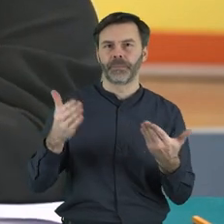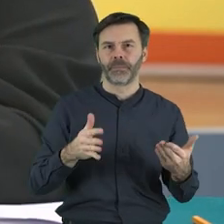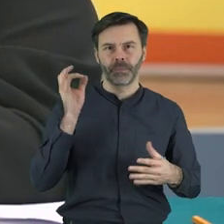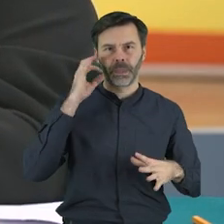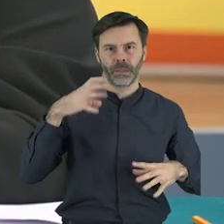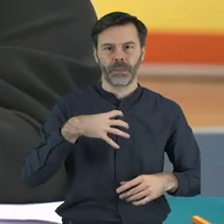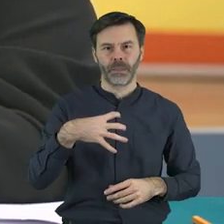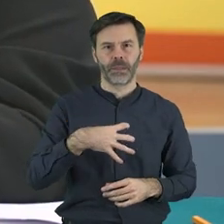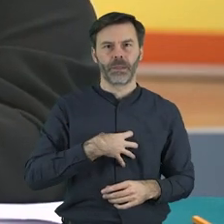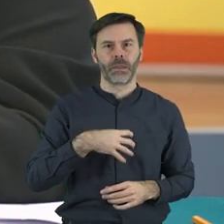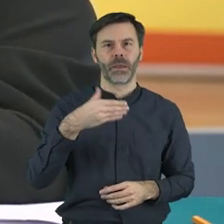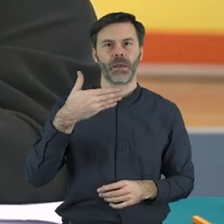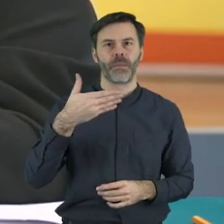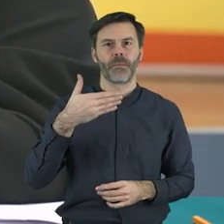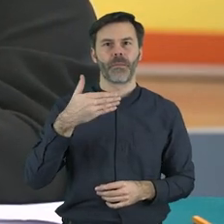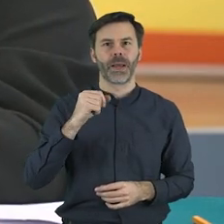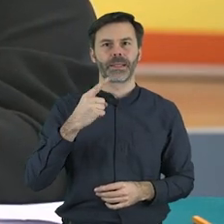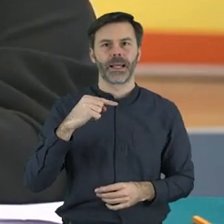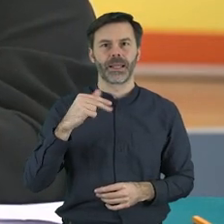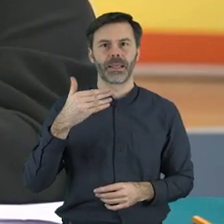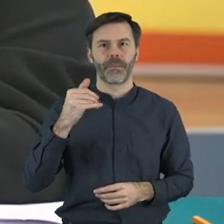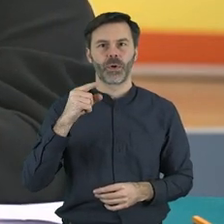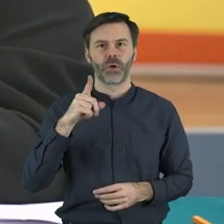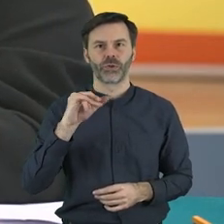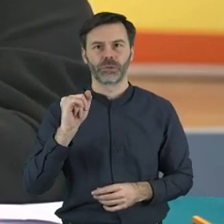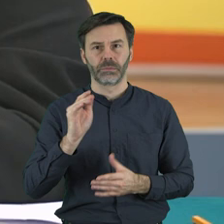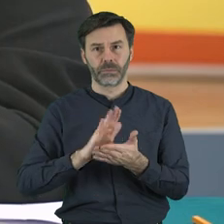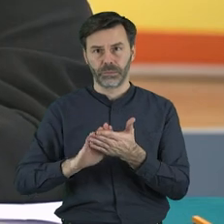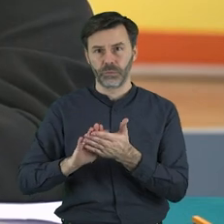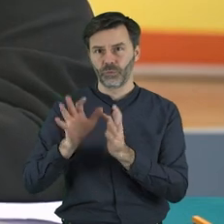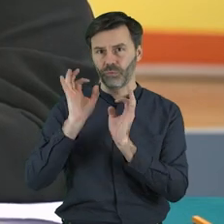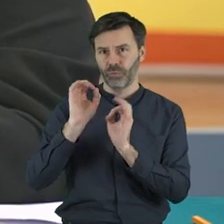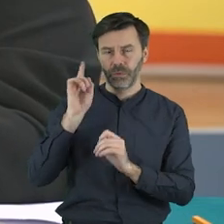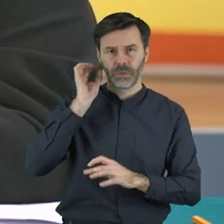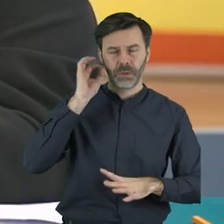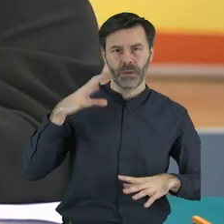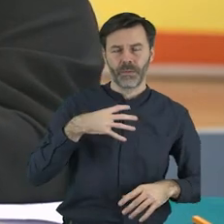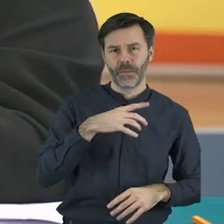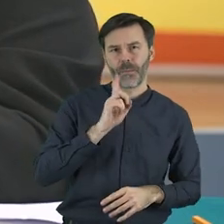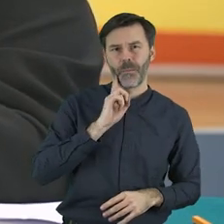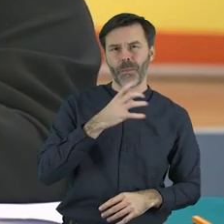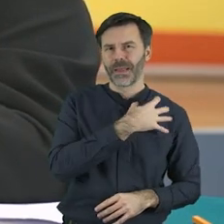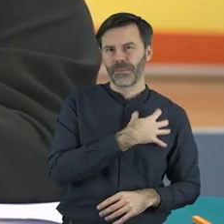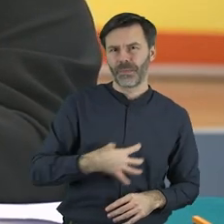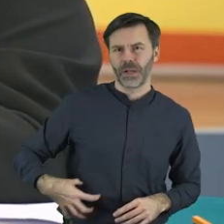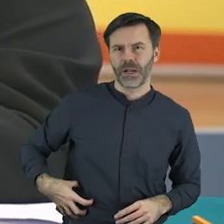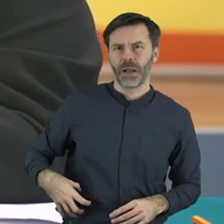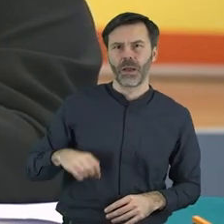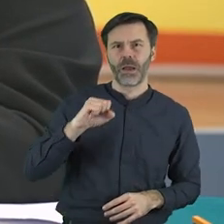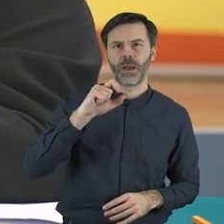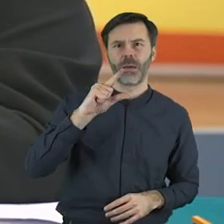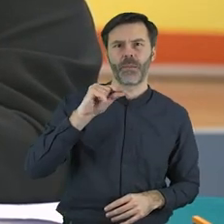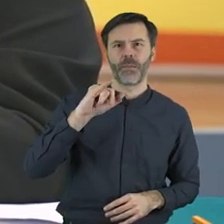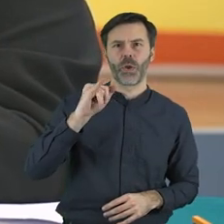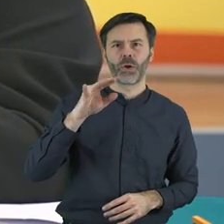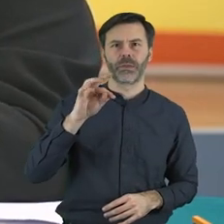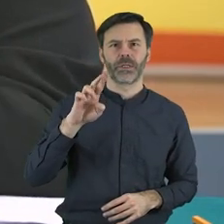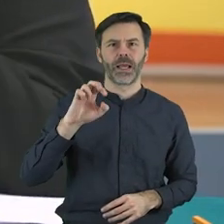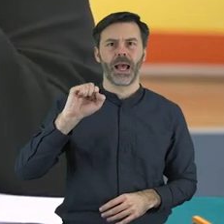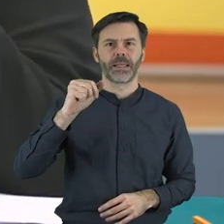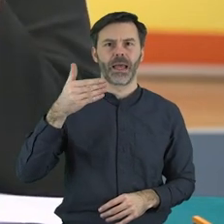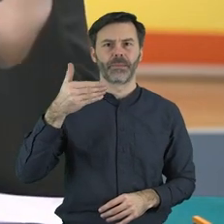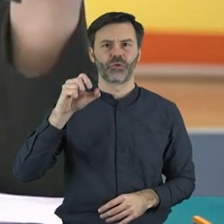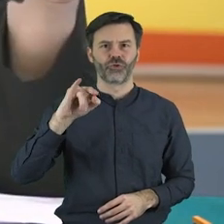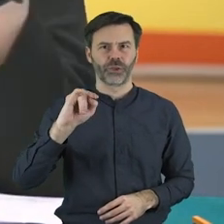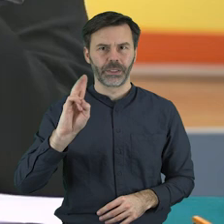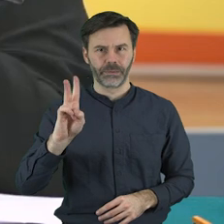Dobrze, pan marszałek Piotr Adamczyk. Ja patrzyłam, panie marszałku, i proszę? Widziałam, że się pan zgłaszał. Okay. Ja